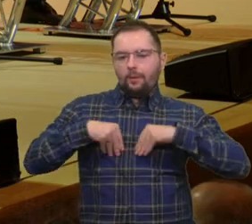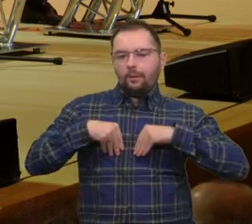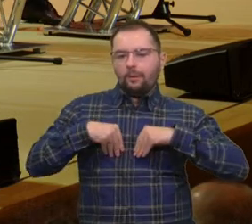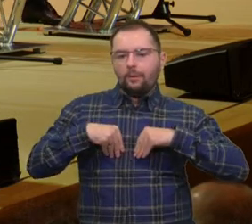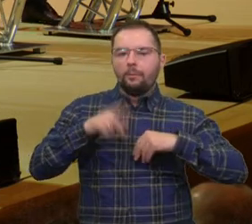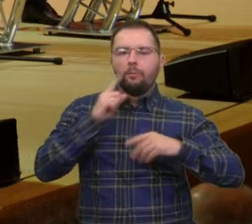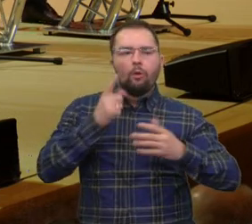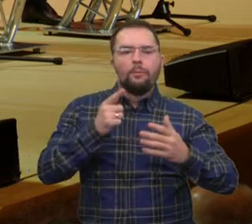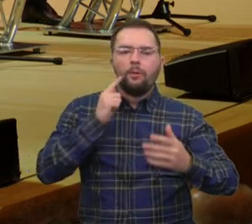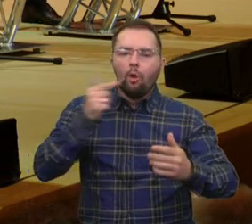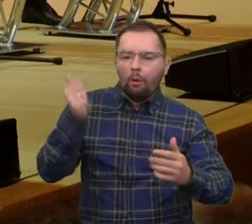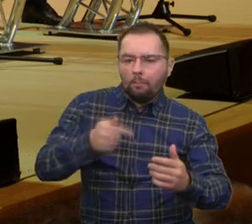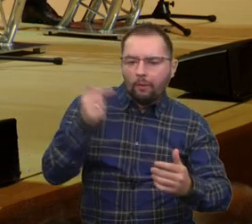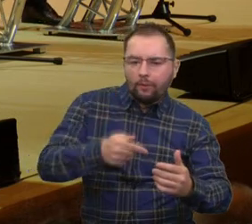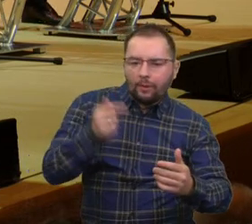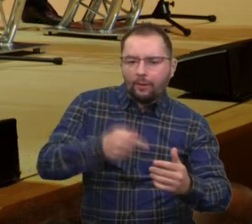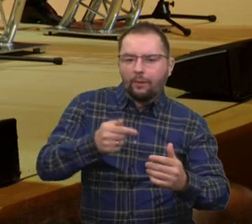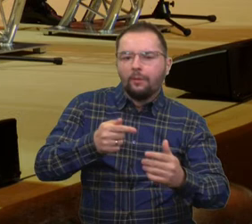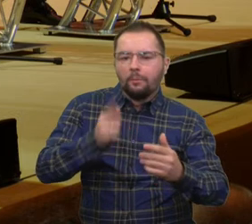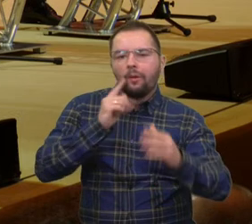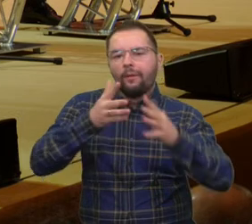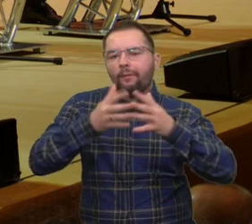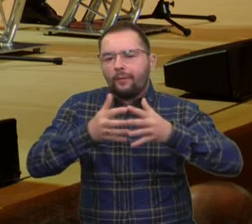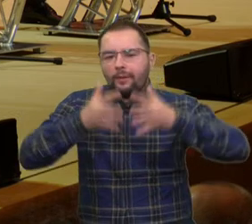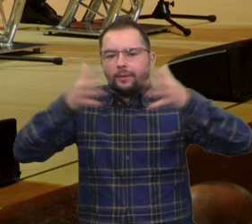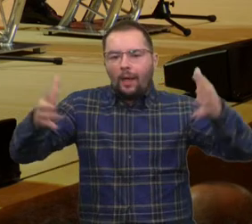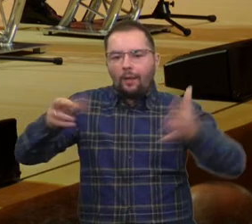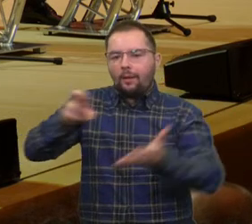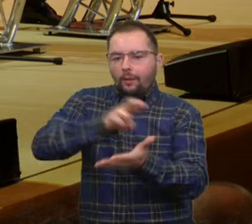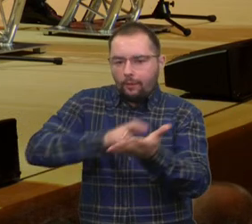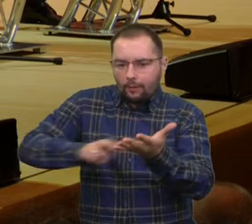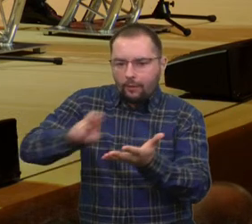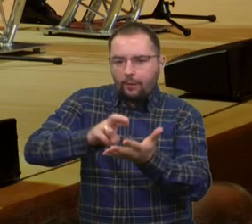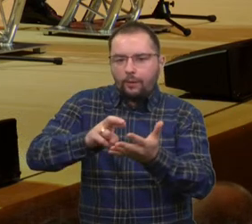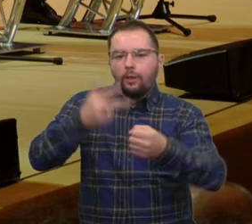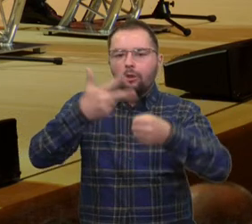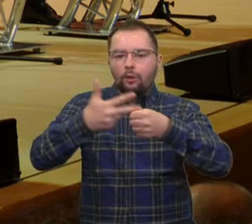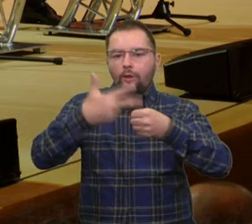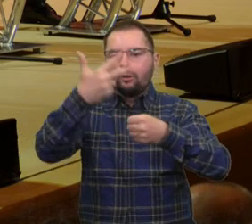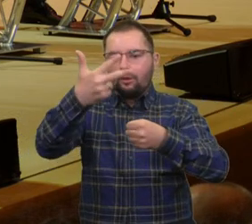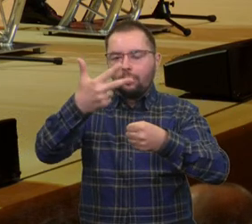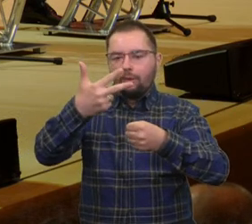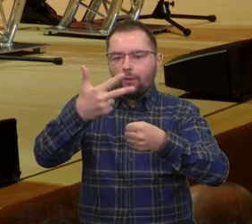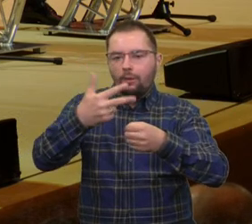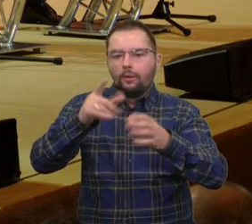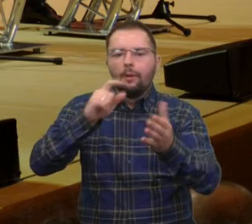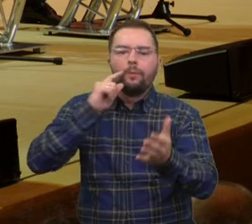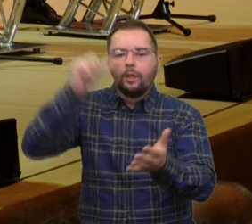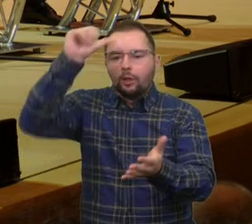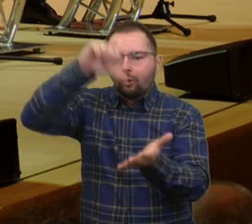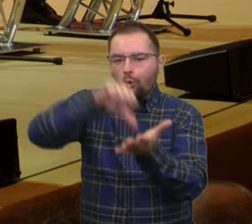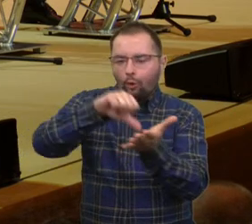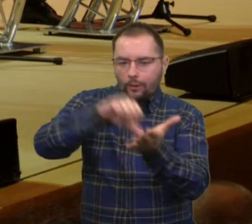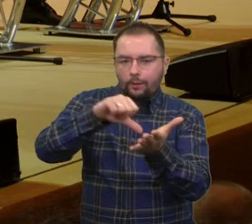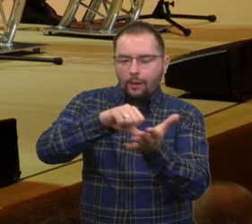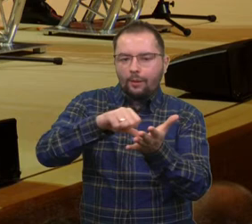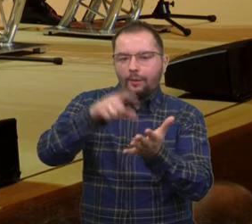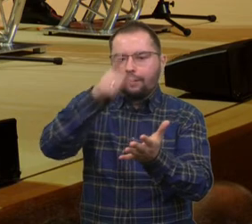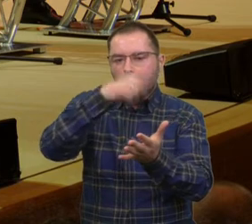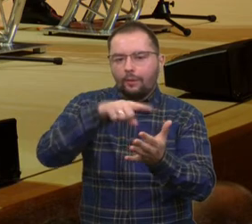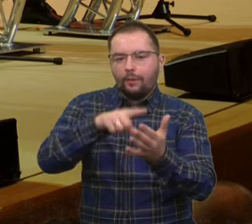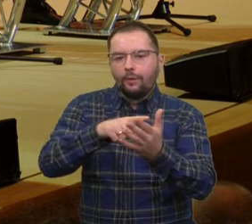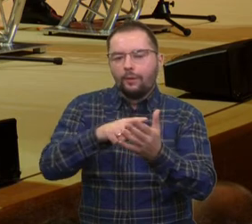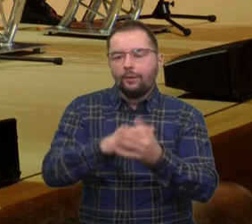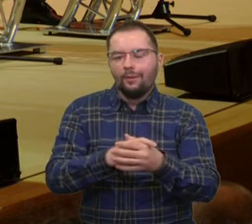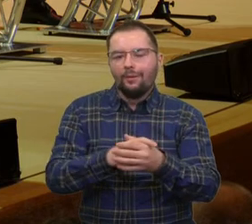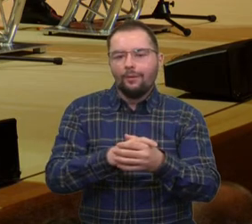jako konieczność stworzenia wielkich regionów. I 33 stolice wojewódzkie